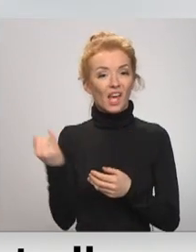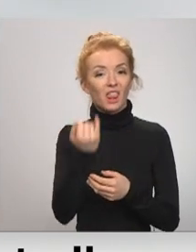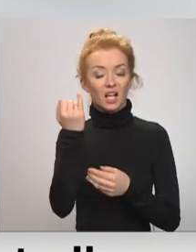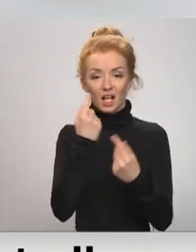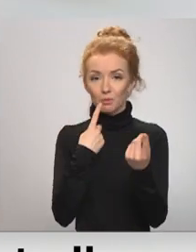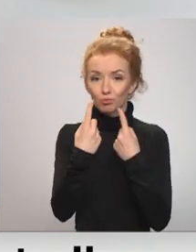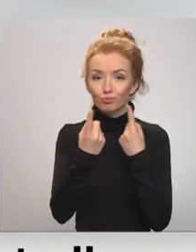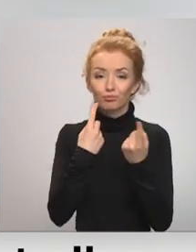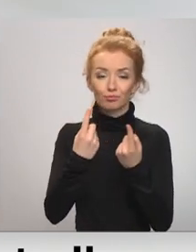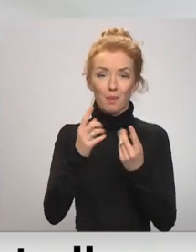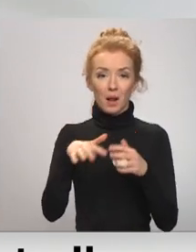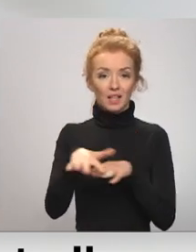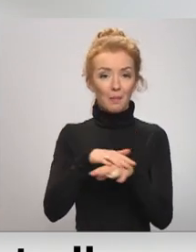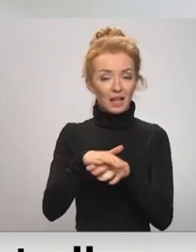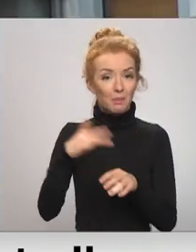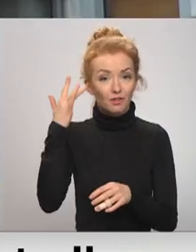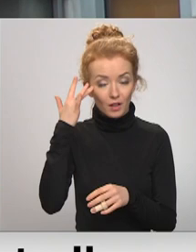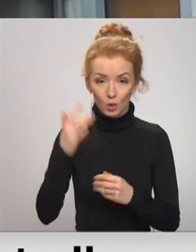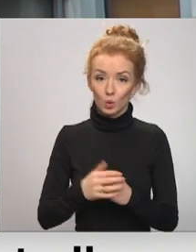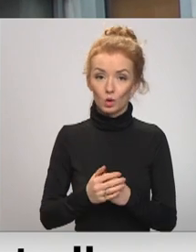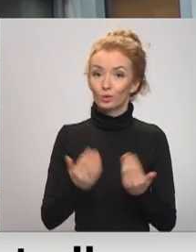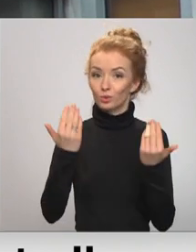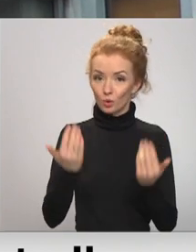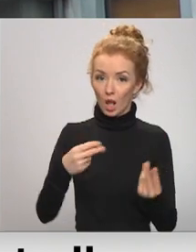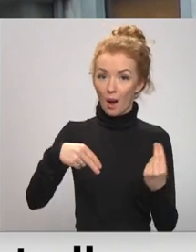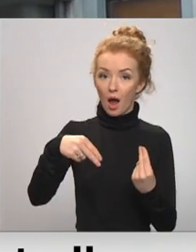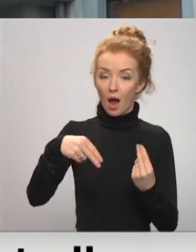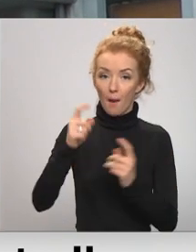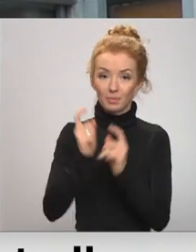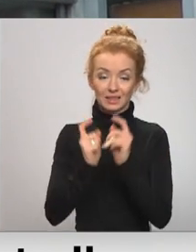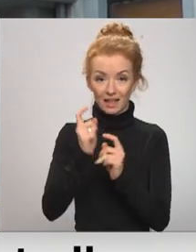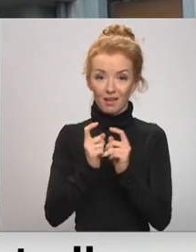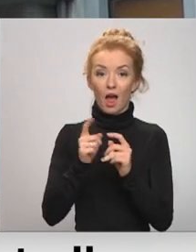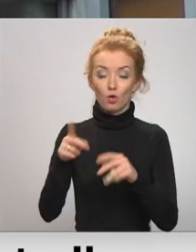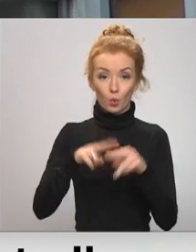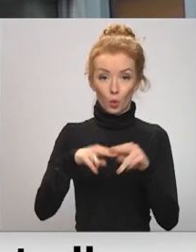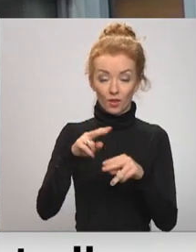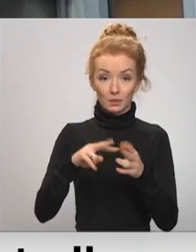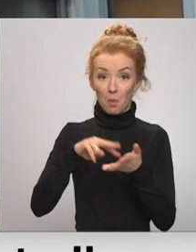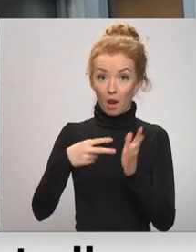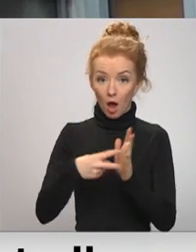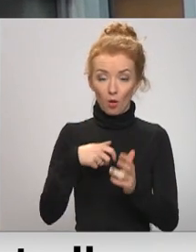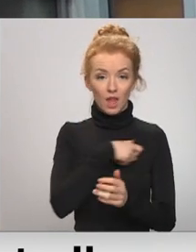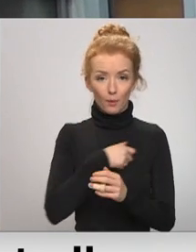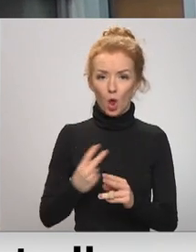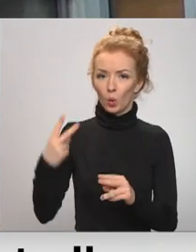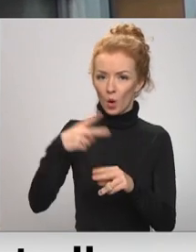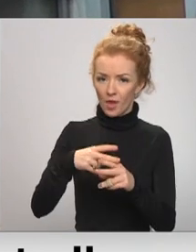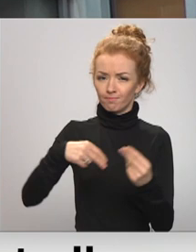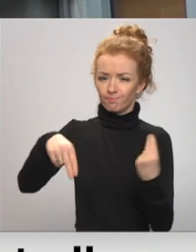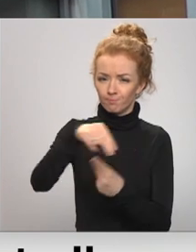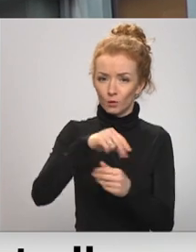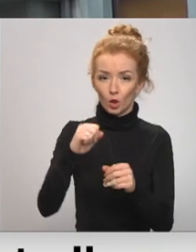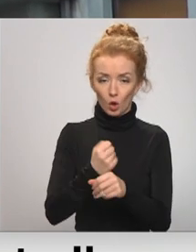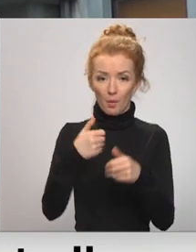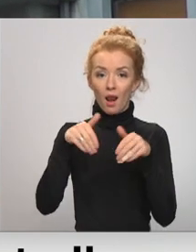ieinteresētību sabiedrības viedoklī. Šodien apstrīdēto krematoriju būvniecības ieceru deputāti skatīja vēlreiz, tomēr savu